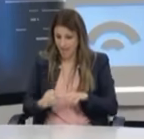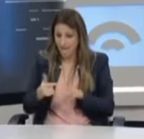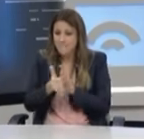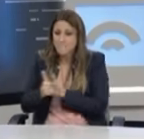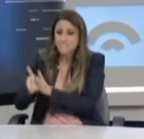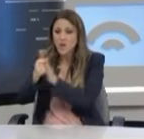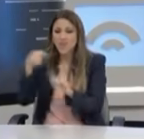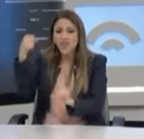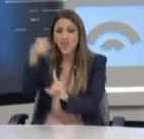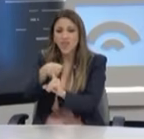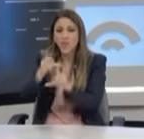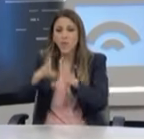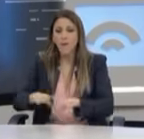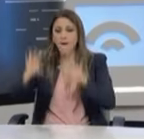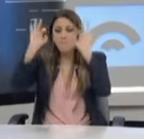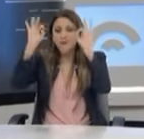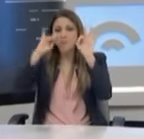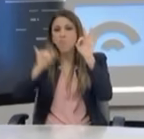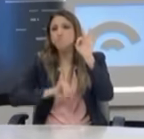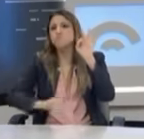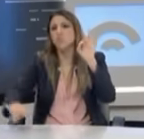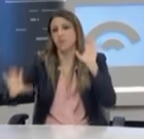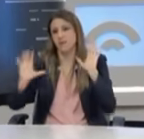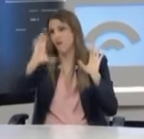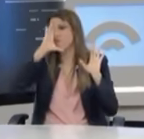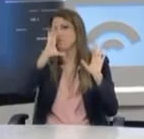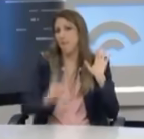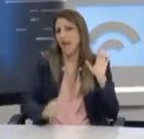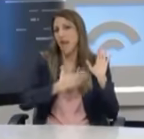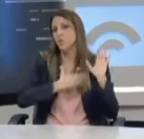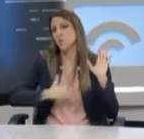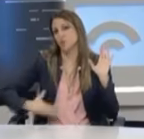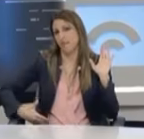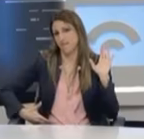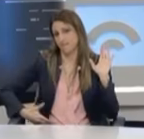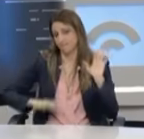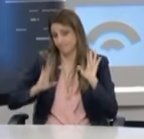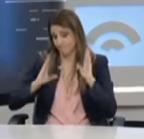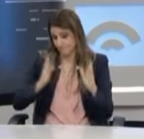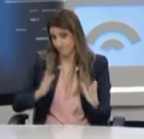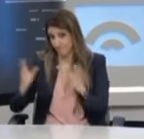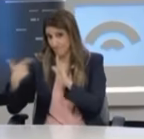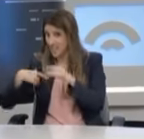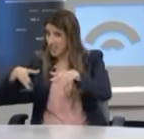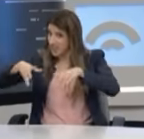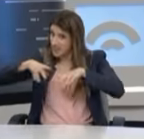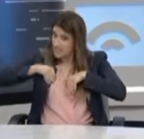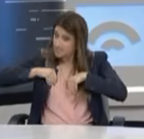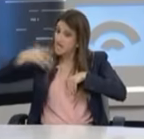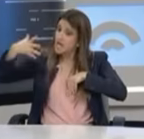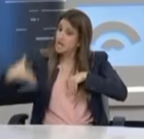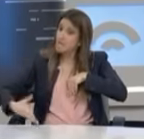μειονοτικές διεκδικήσεις στα μακεδονικά εδάφη της Ιουγκοσλαβίας και της Βουλγαρίας. Αλλά και δεν δέχεται